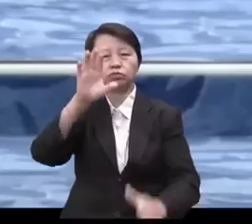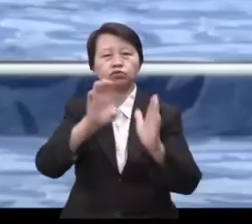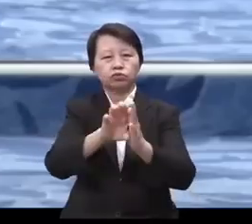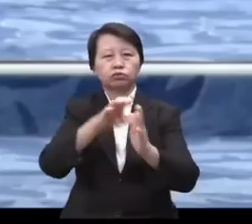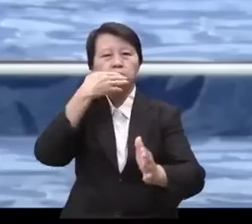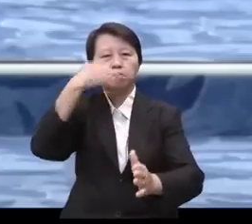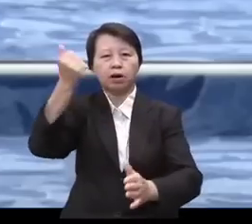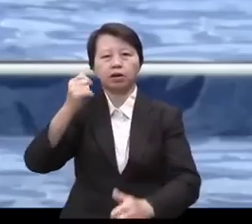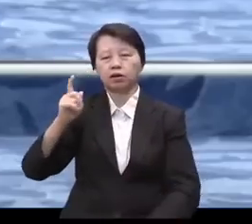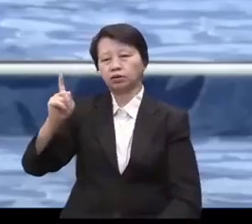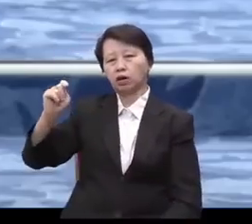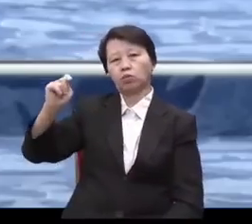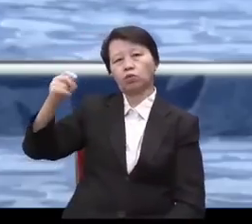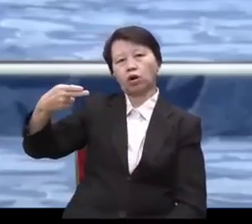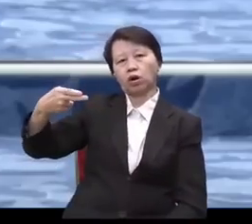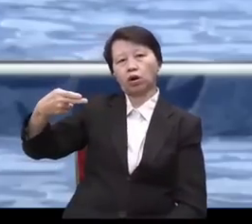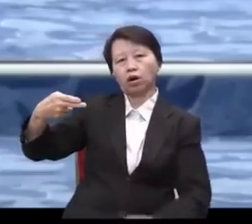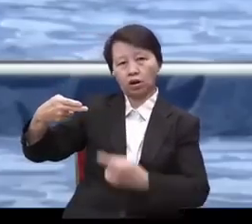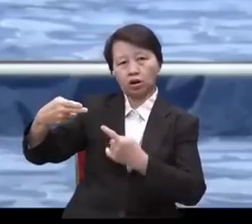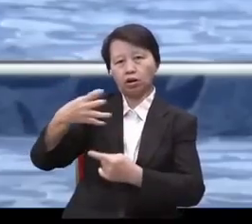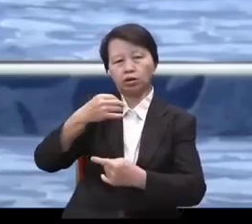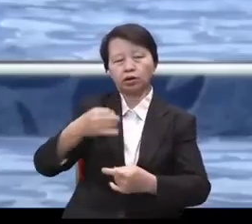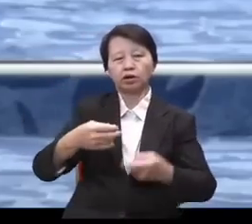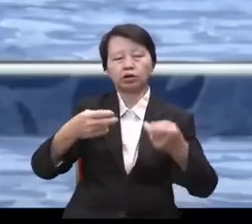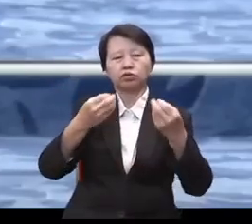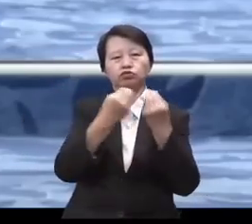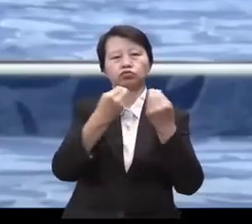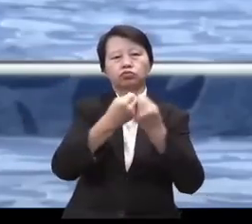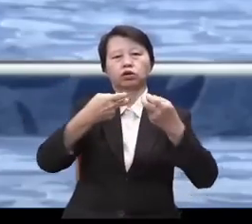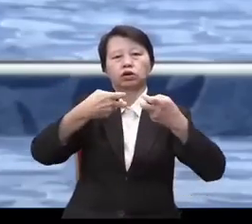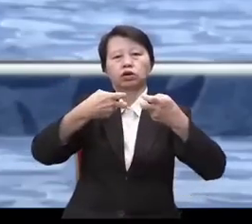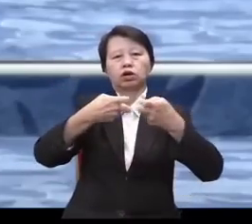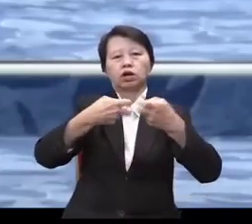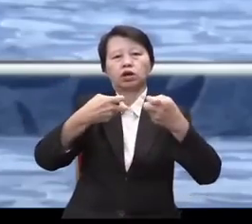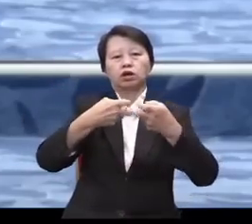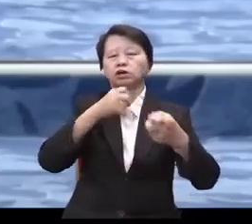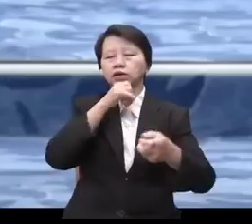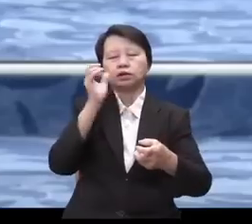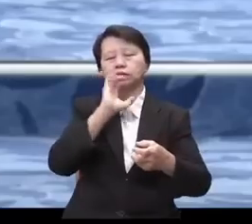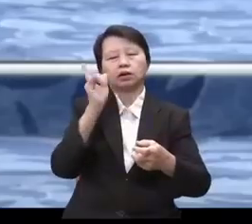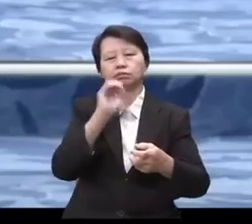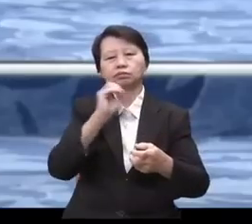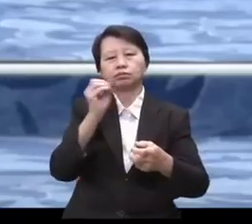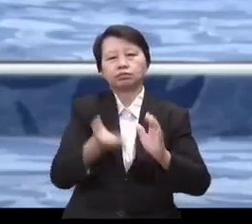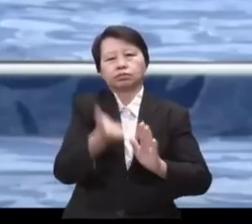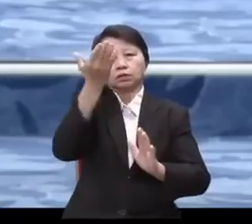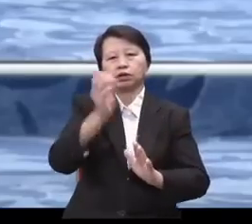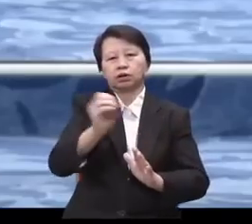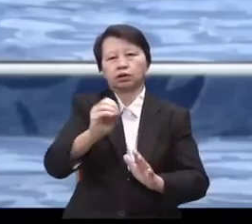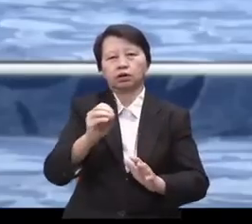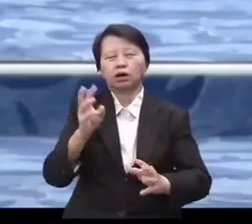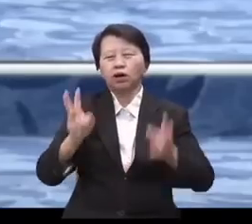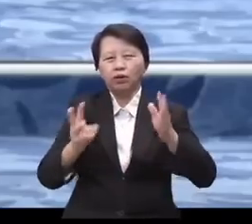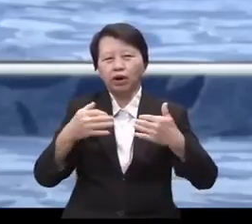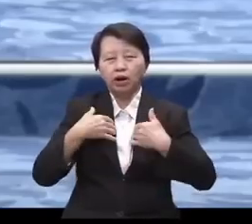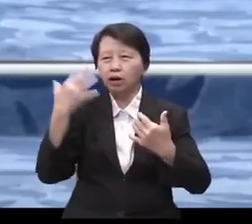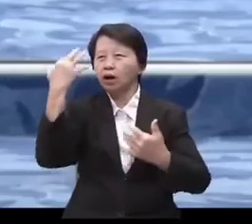terbaik ialah tabung haji dan kad elektrik yang tidak akan dikenakan. Walaupun ada kekeliruan